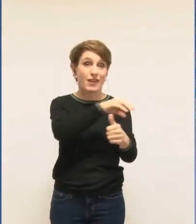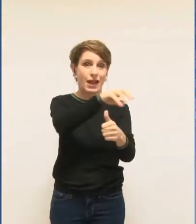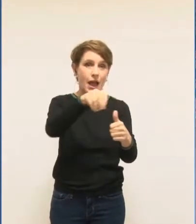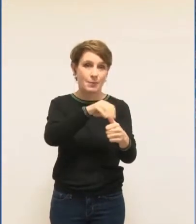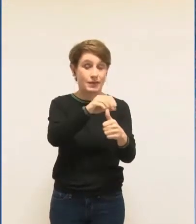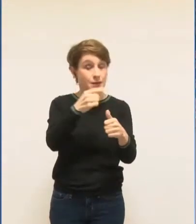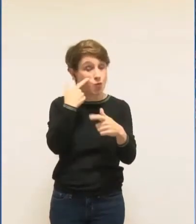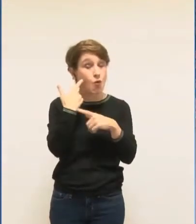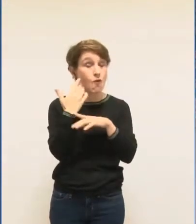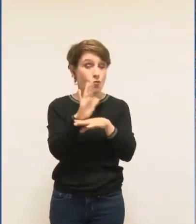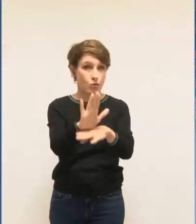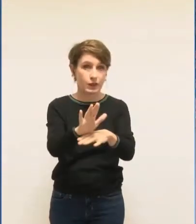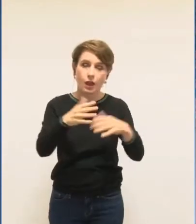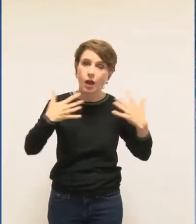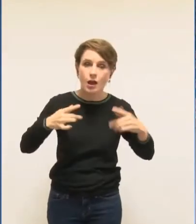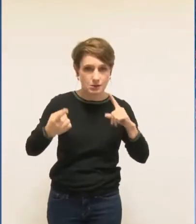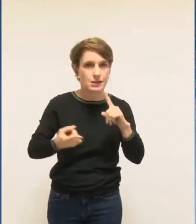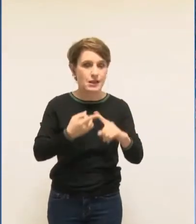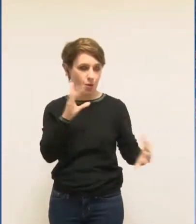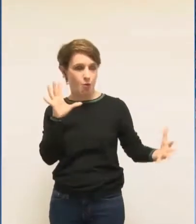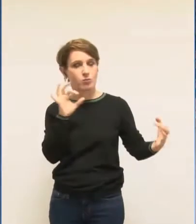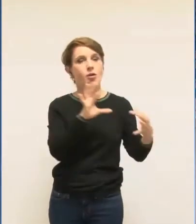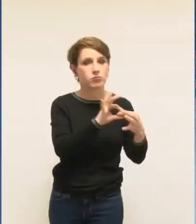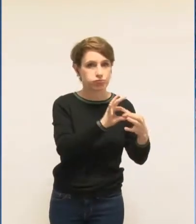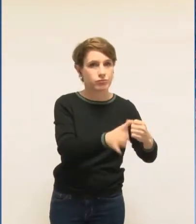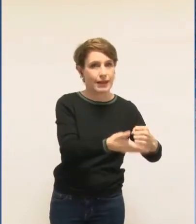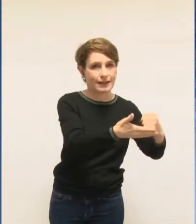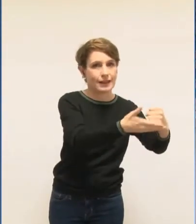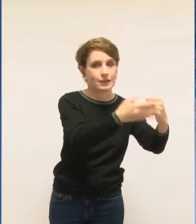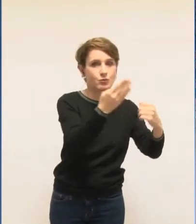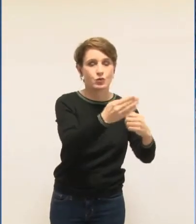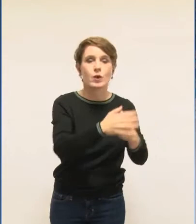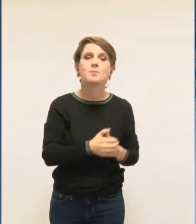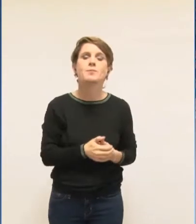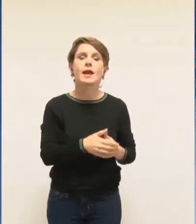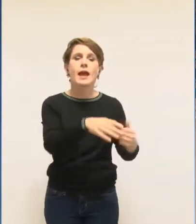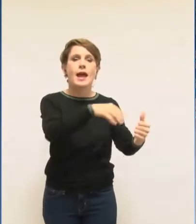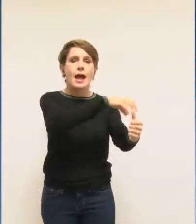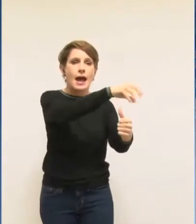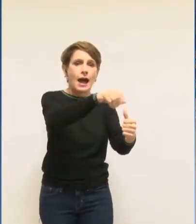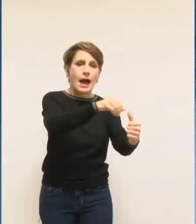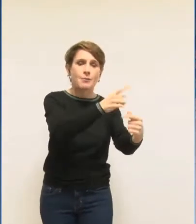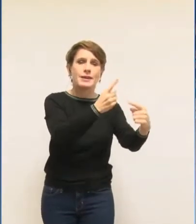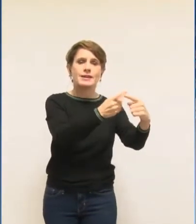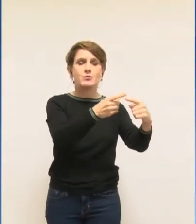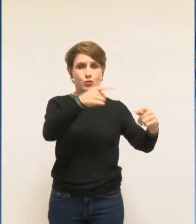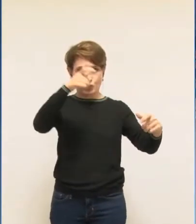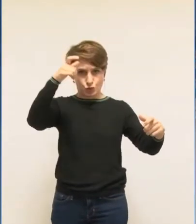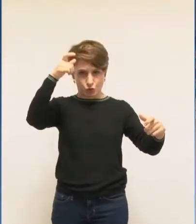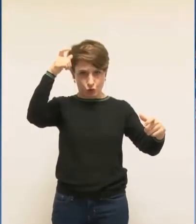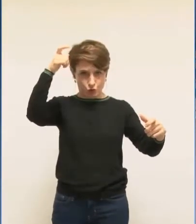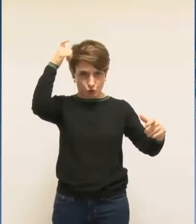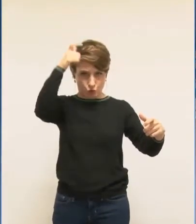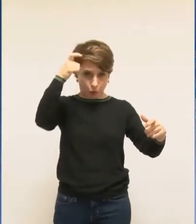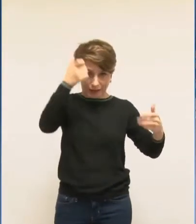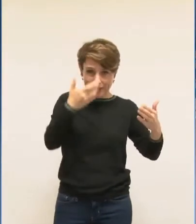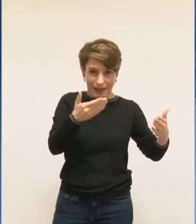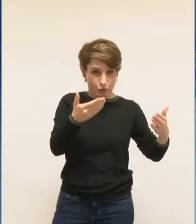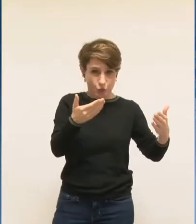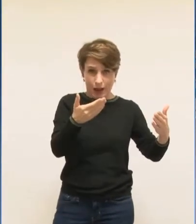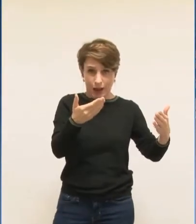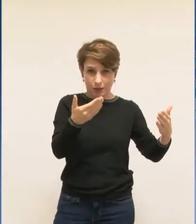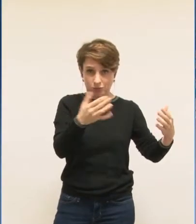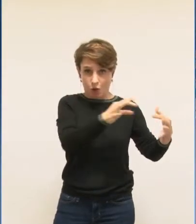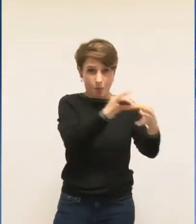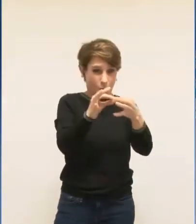l'aide apportée par les voies de la coopération. L'Arménie et la Turquie actuelle n'ont aucune relation. Leurs frontières sont fermées.